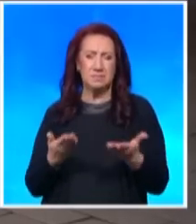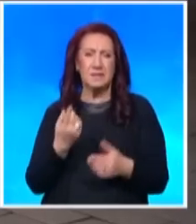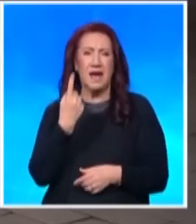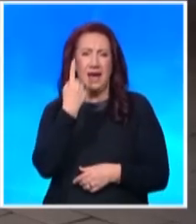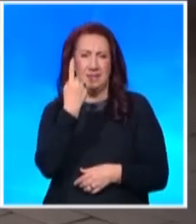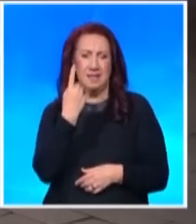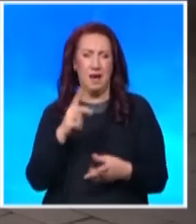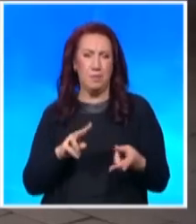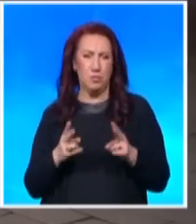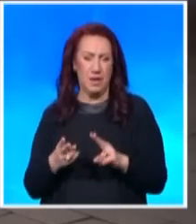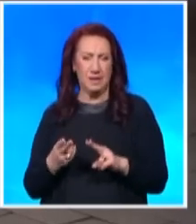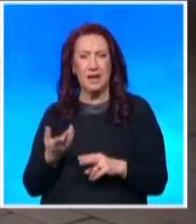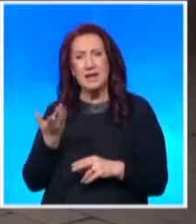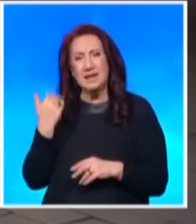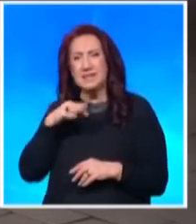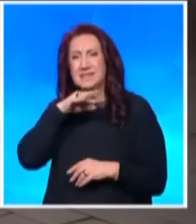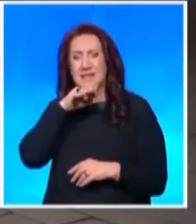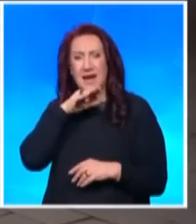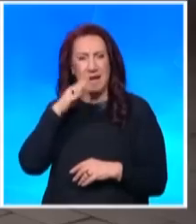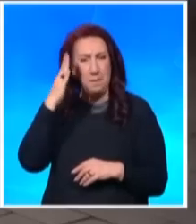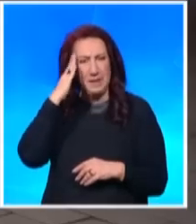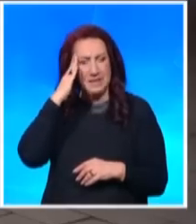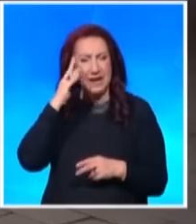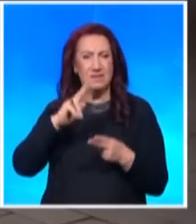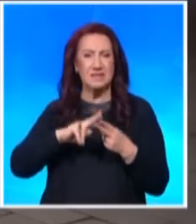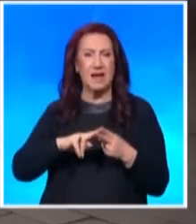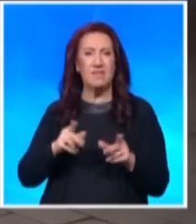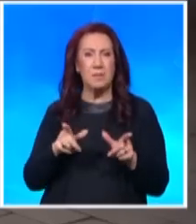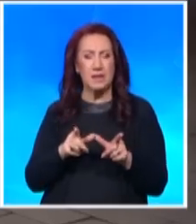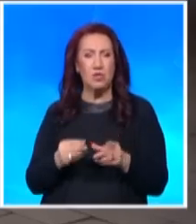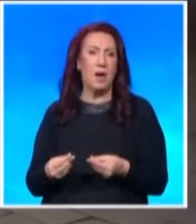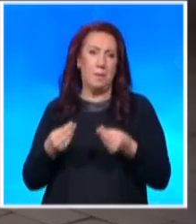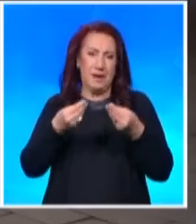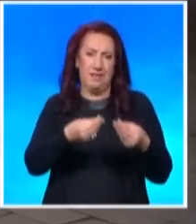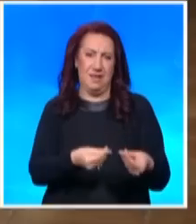служебен министър Велислав Минеков предаде поста на Найден Тодоров.